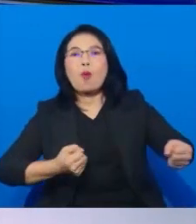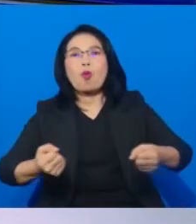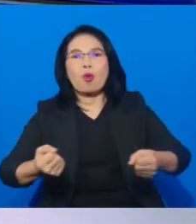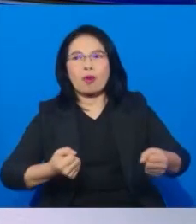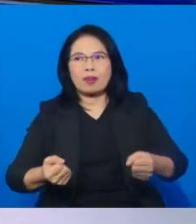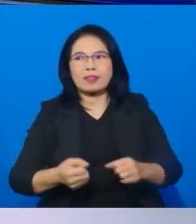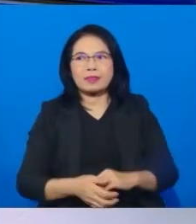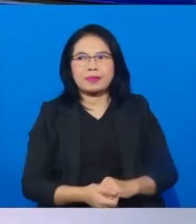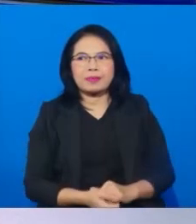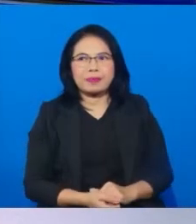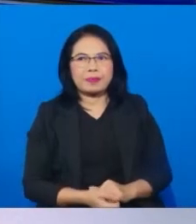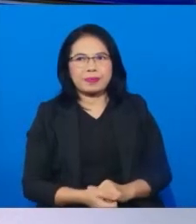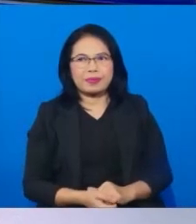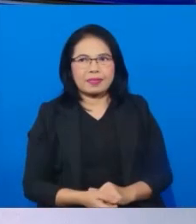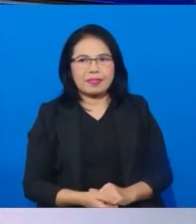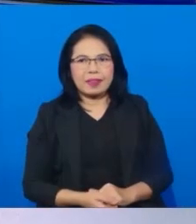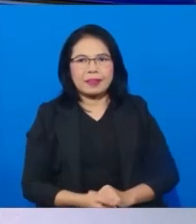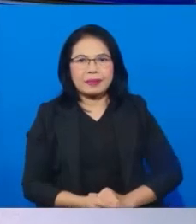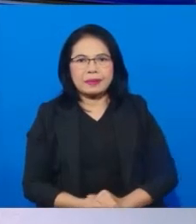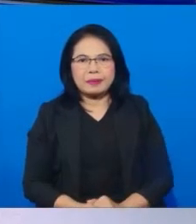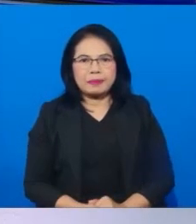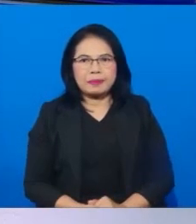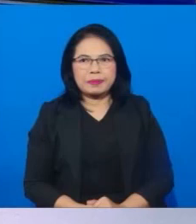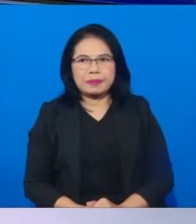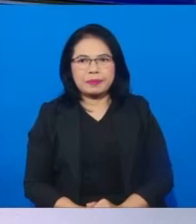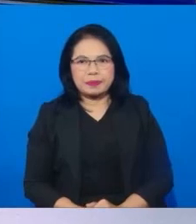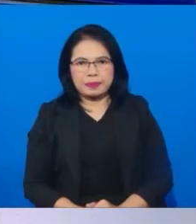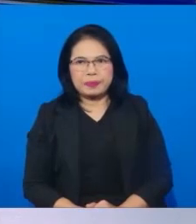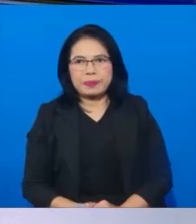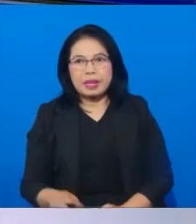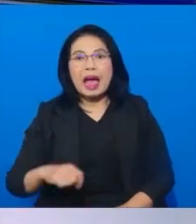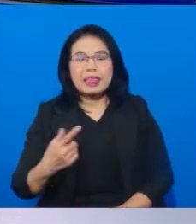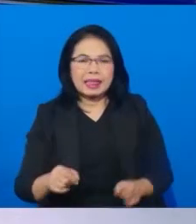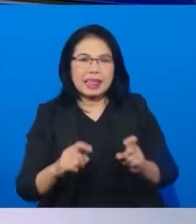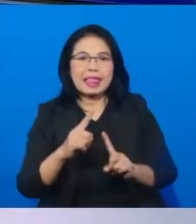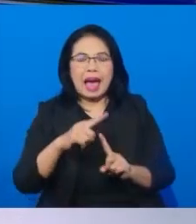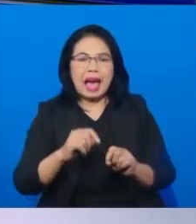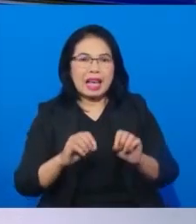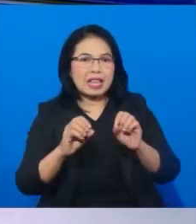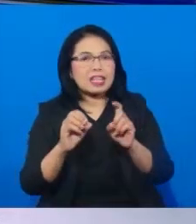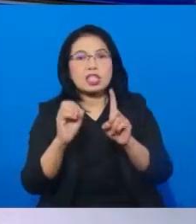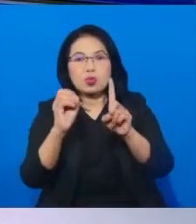ini untuk menyambut Piala Dunia U17 yang akan diadakan di Indonesia pada 10 November mendatang.